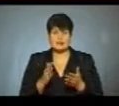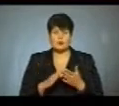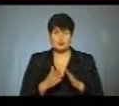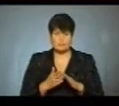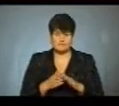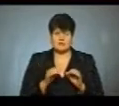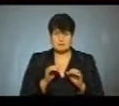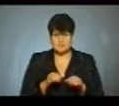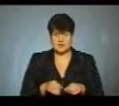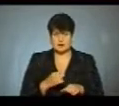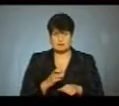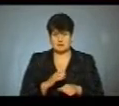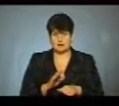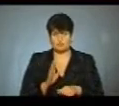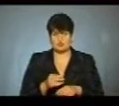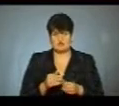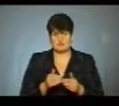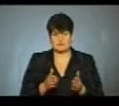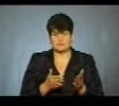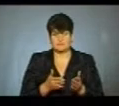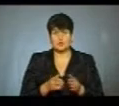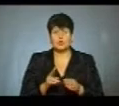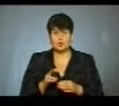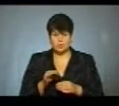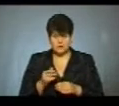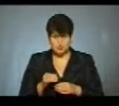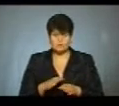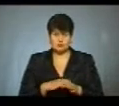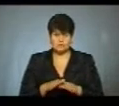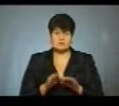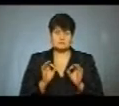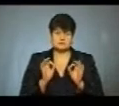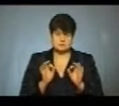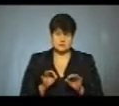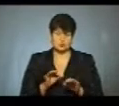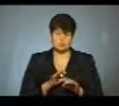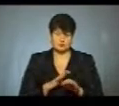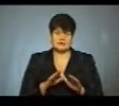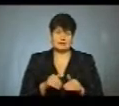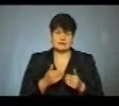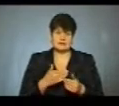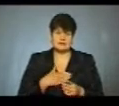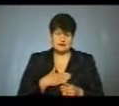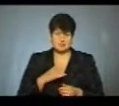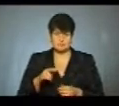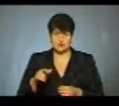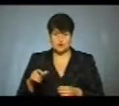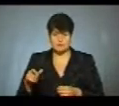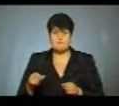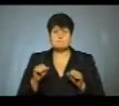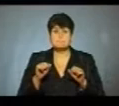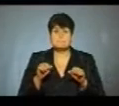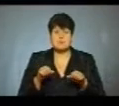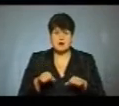він би міг бути відкритий, на вашу думку? Абсолютно логічно і справедливо було би надати нашим громадянам якраз